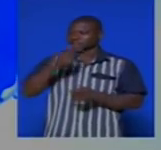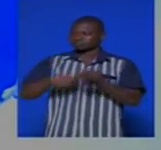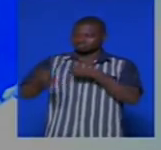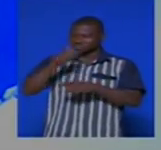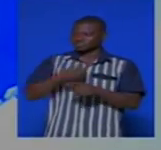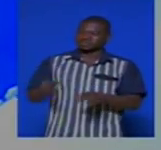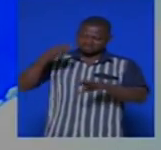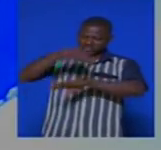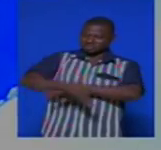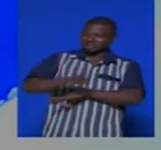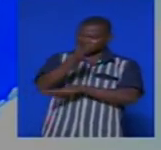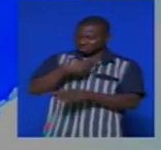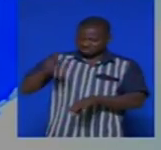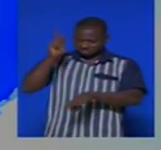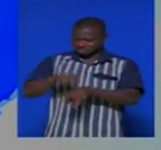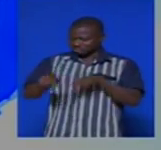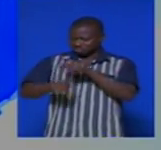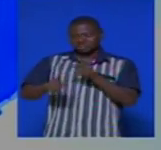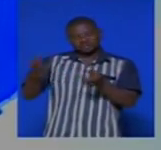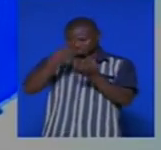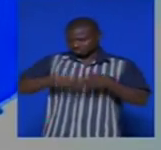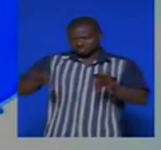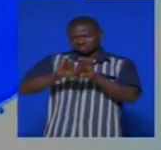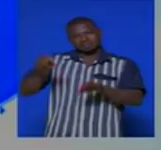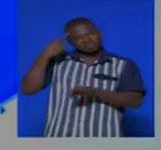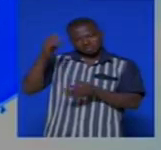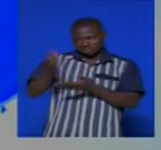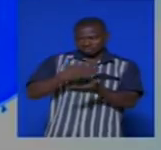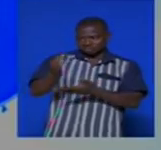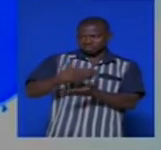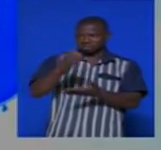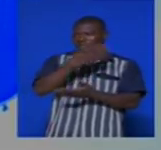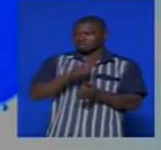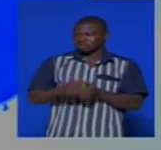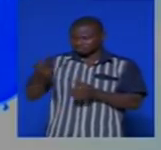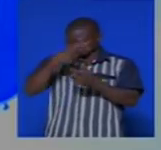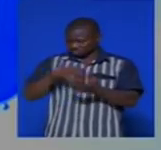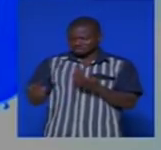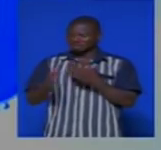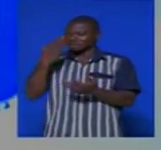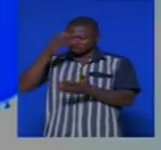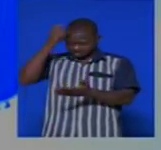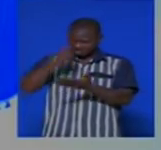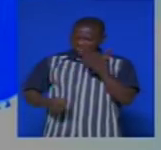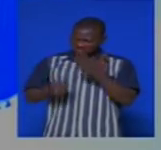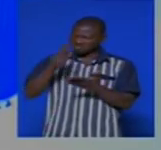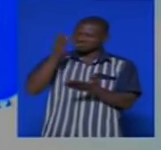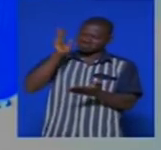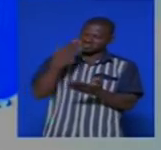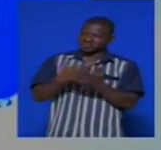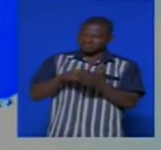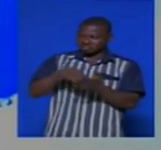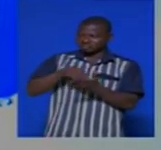important dans sa quête d'une connectivité fluide et à moindre coût. Après 7 ans de gestation, le projet régional